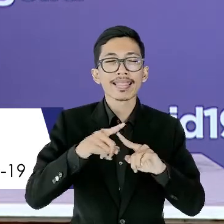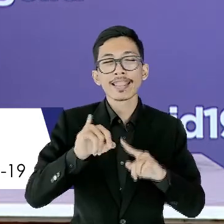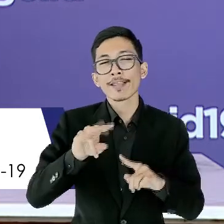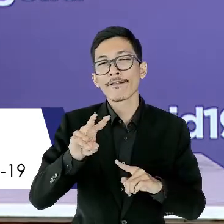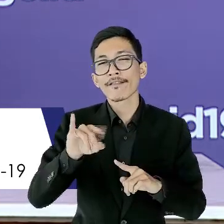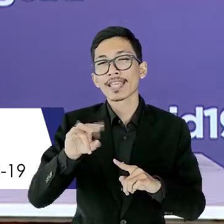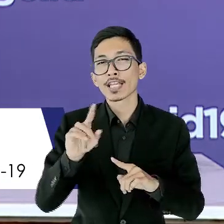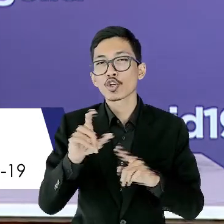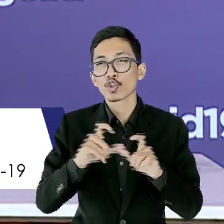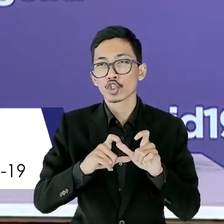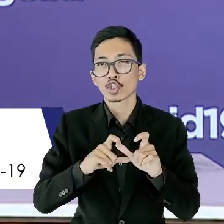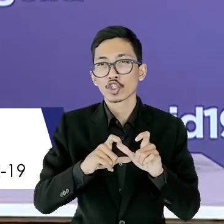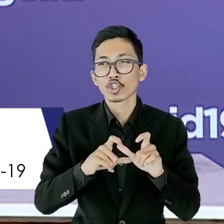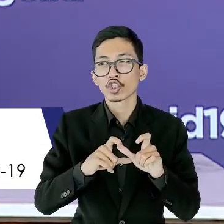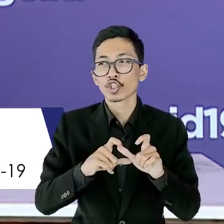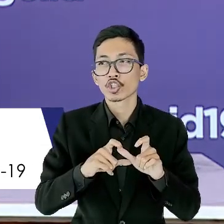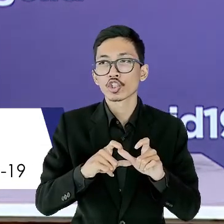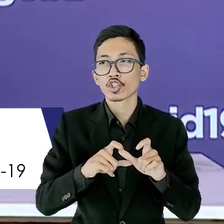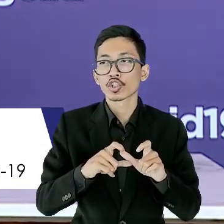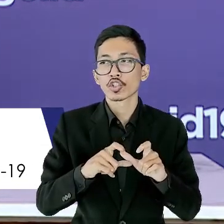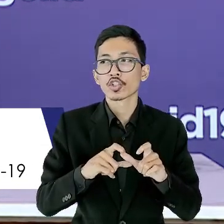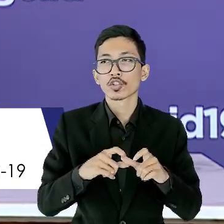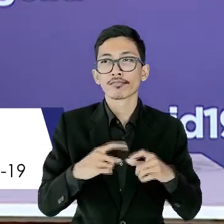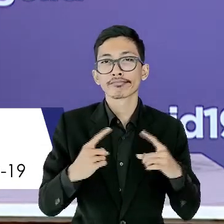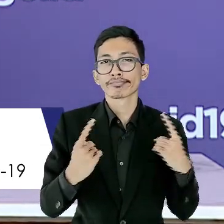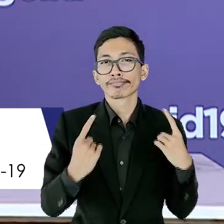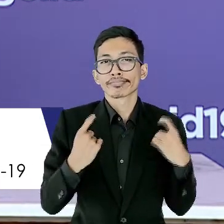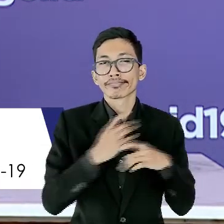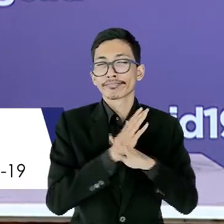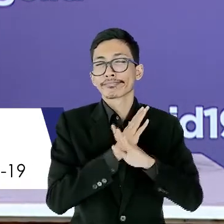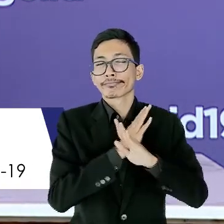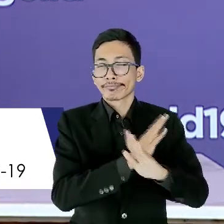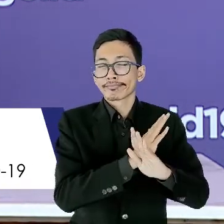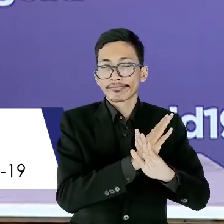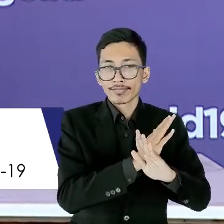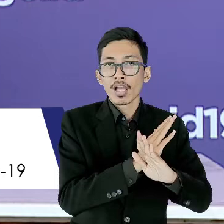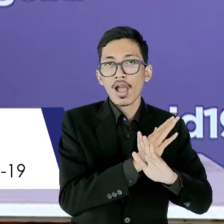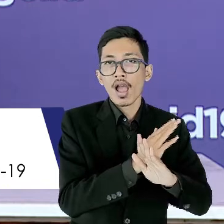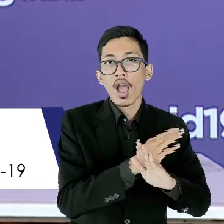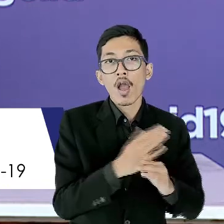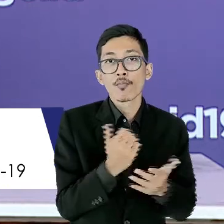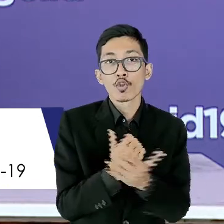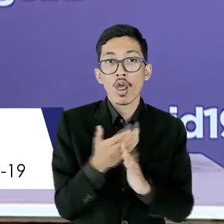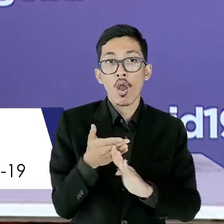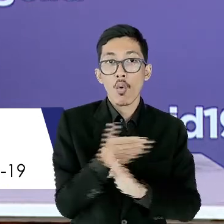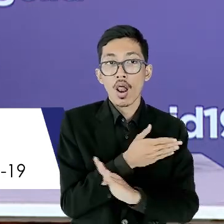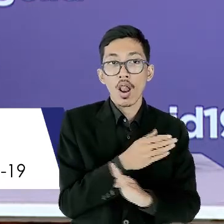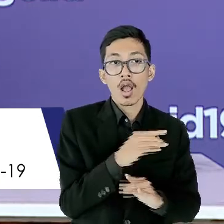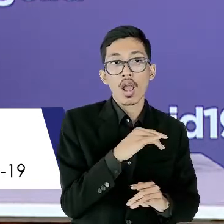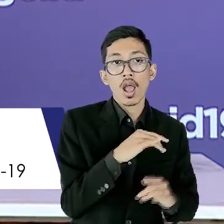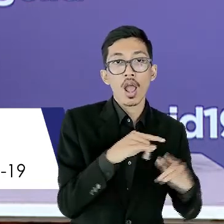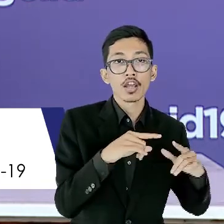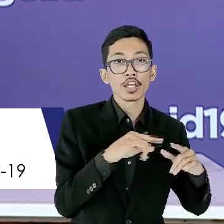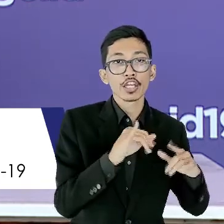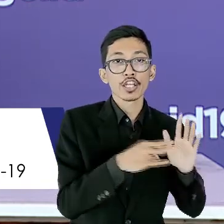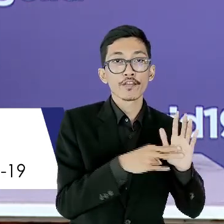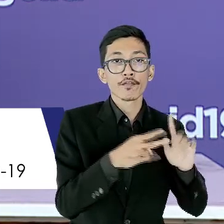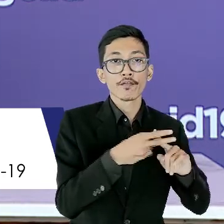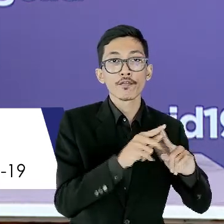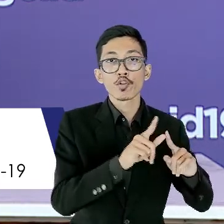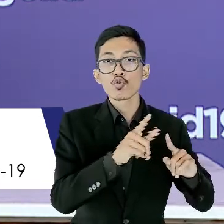mulanya, Molnupiravir dikembangkan untuk influenza, namun kemudian diperkirakan efektif dalam penanganan